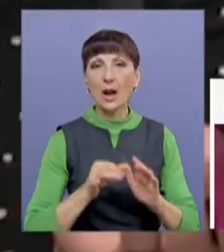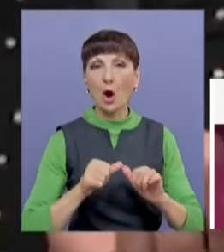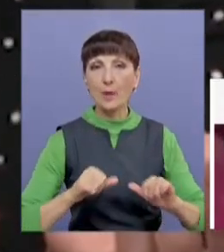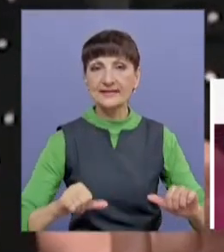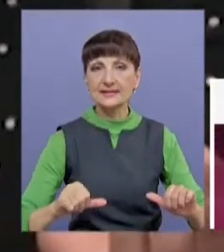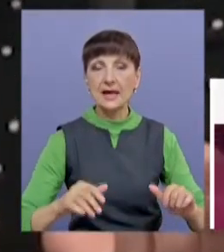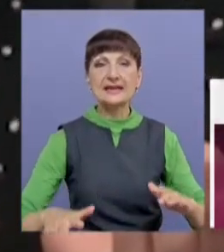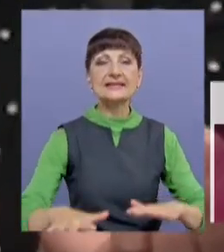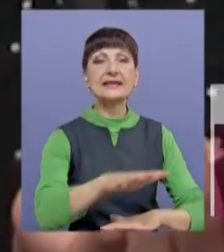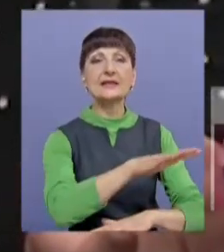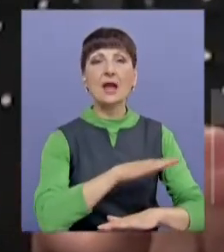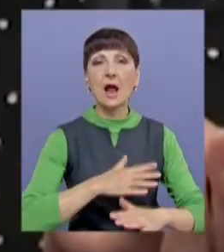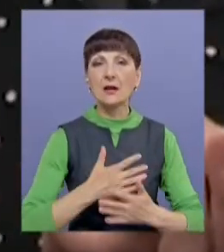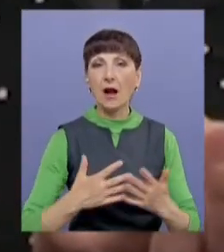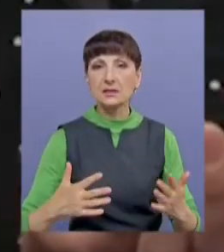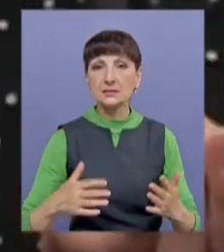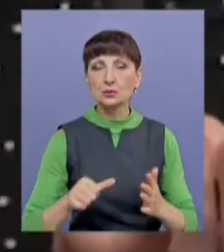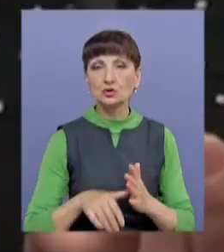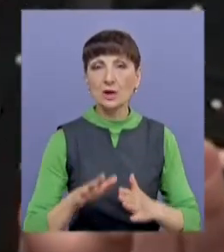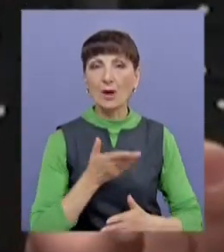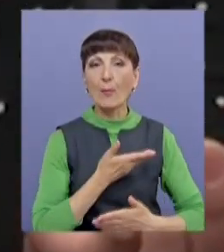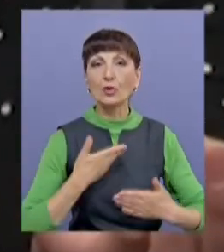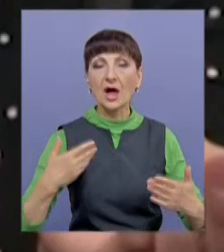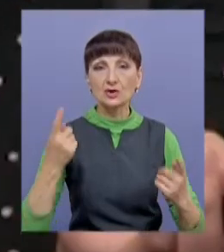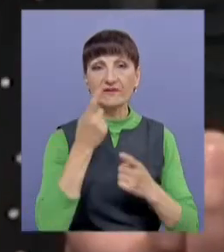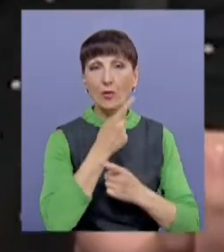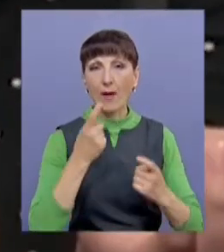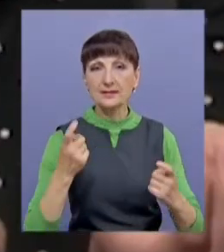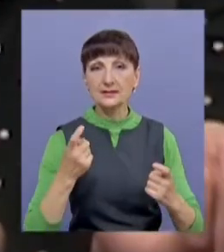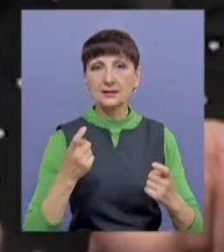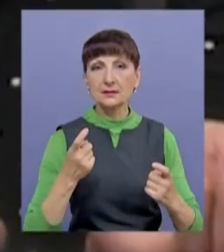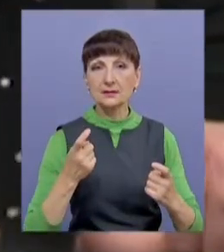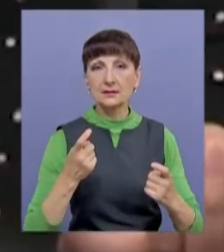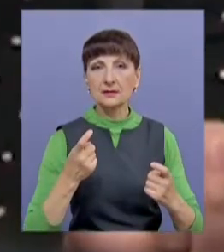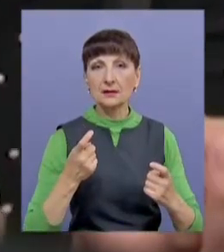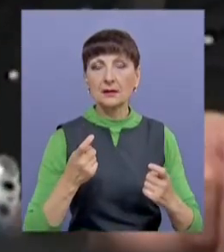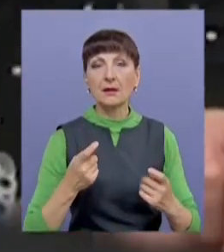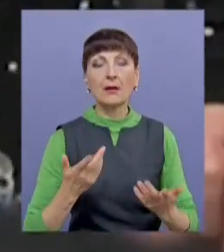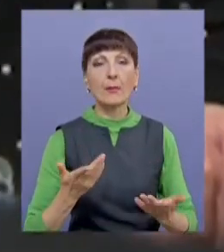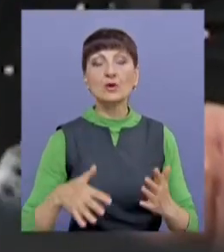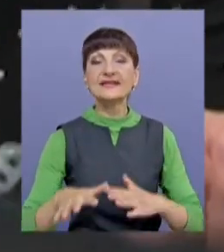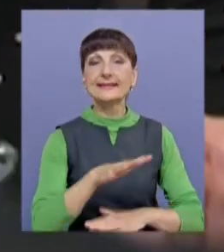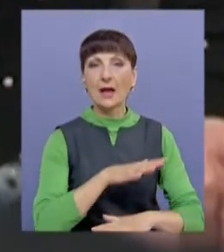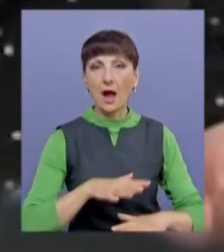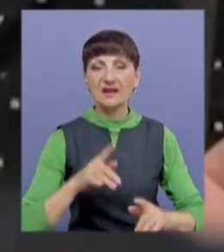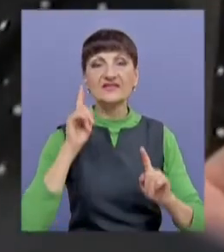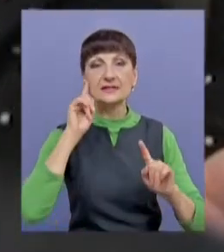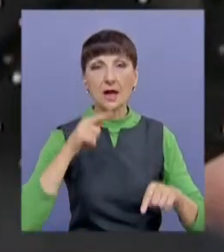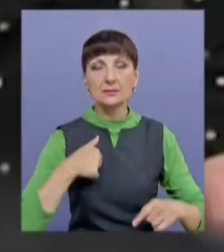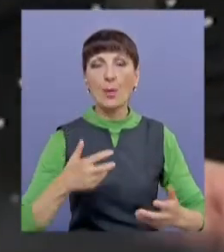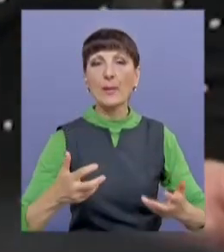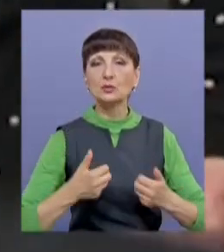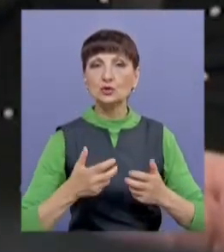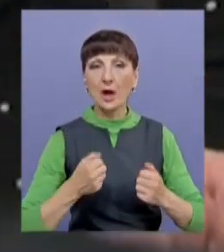в Территориальную избирательную комиссию, по нашей информации, ну, Центральную это точно, по Территориальной, вы знаете, мы